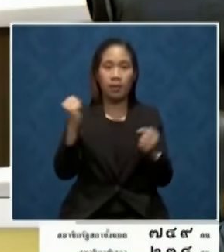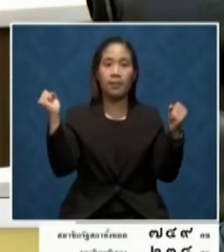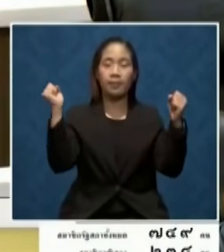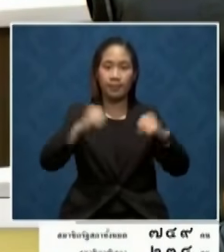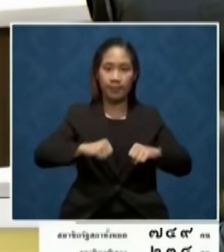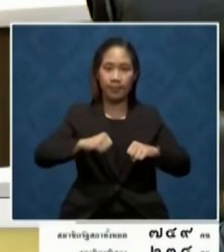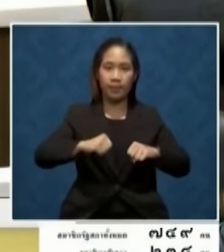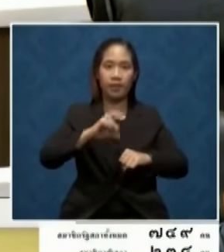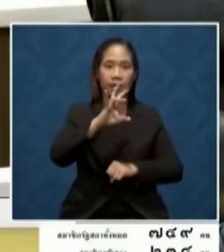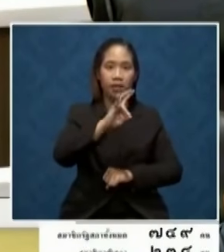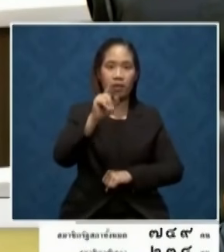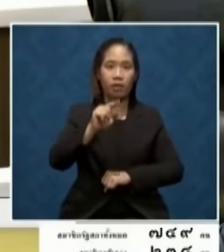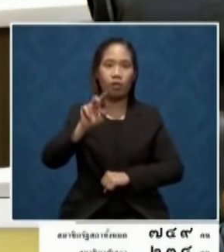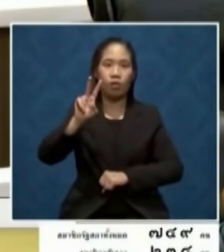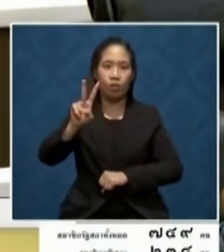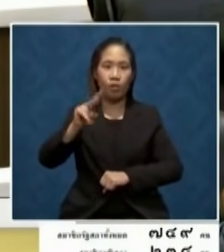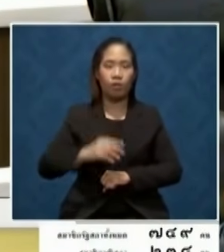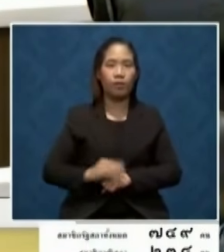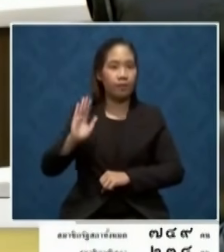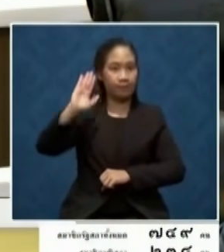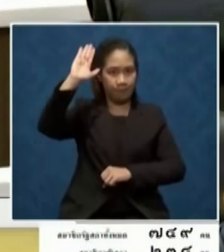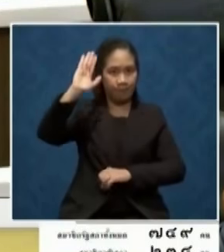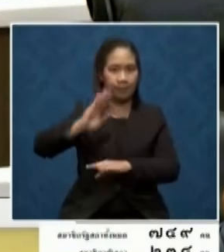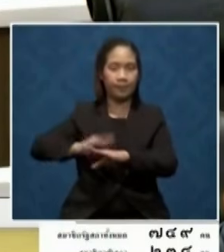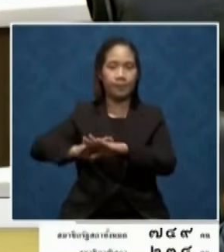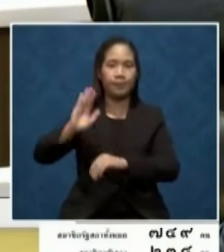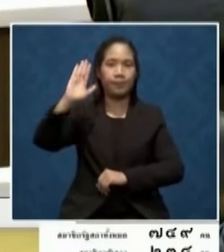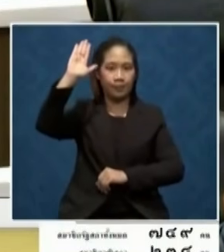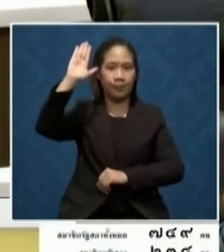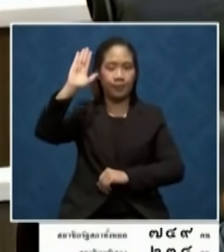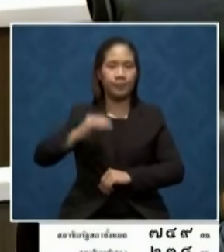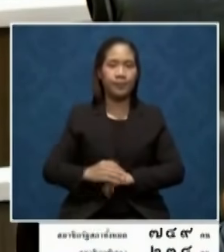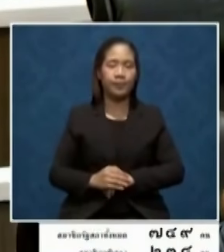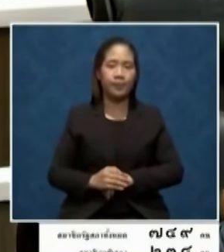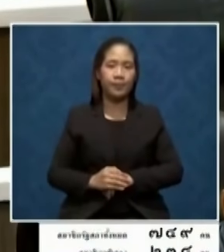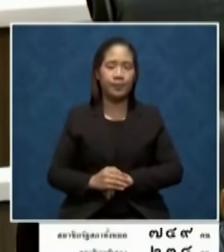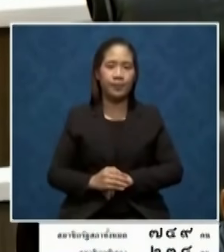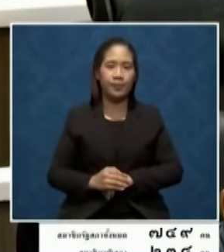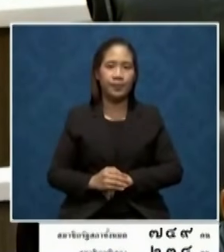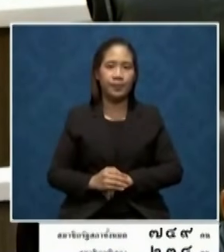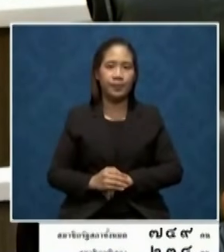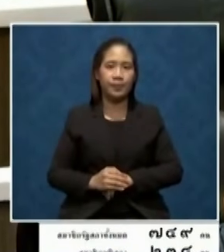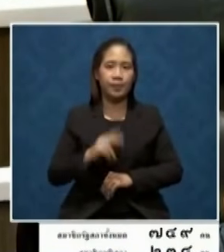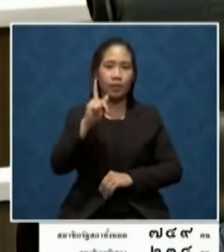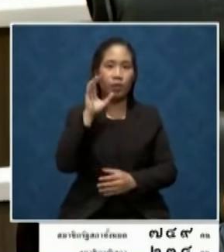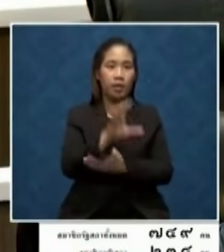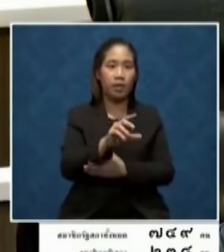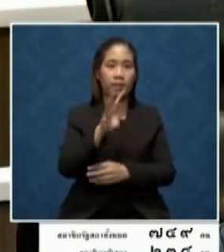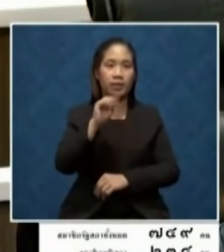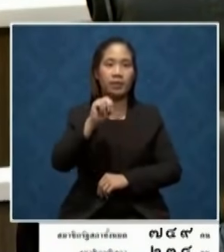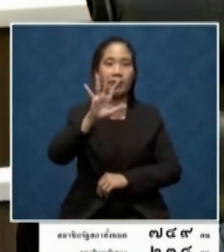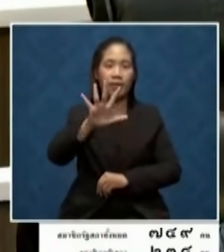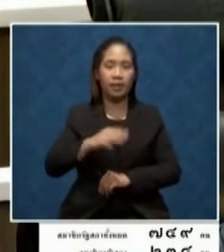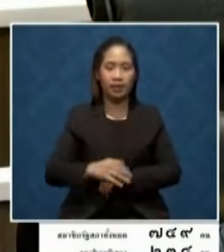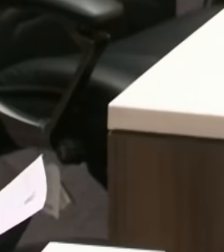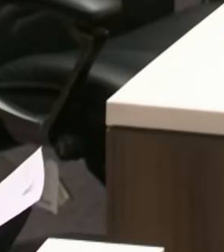สารเนี่ยมาถึงคุณพิธาแล้วฝั่งของคุณพิธาเองก็ตัดสินใจลุกขึ้นเลยนะคะแล้วก็ขอคือเหมือนกับเป็นการพูดล